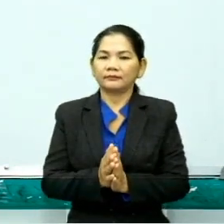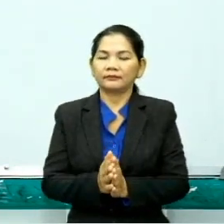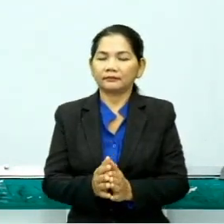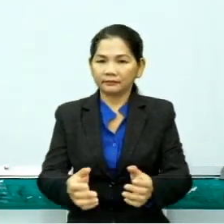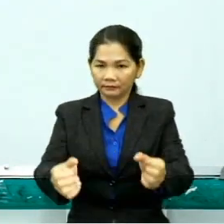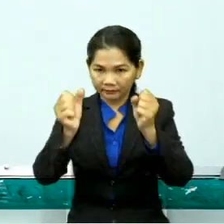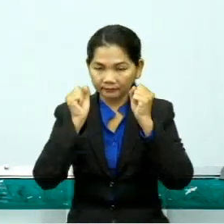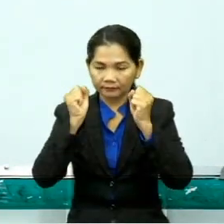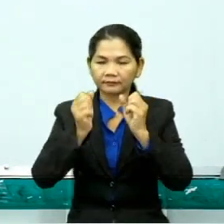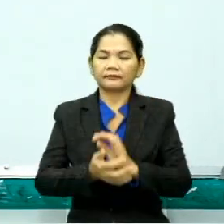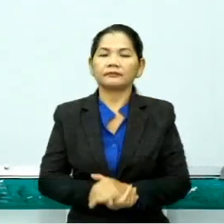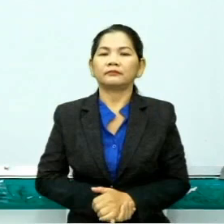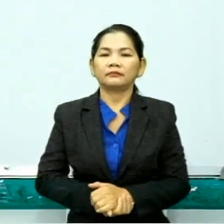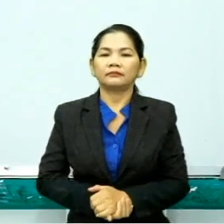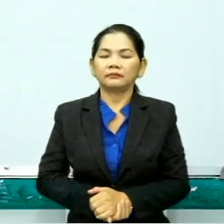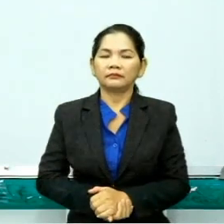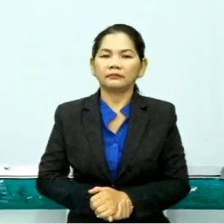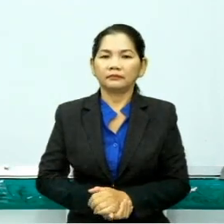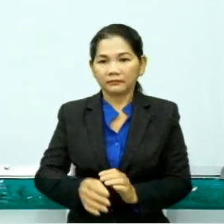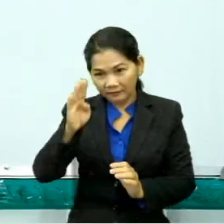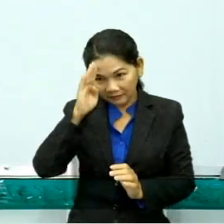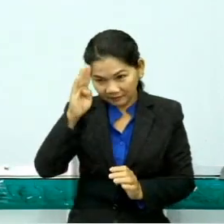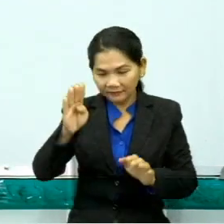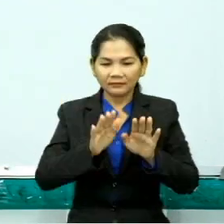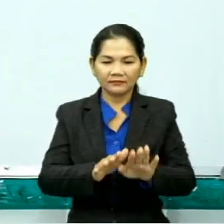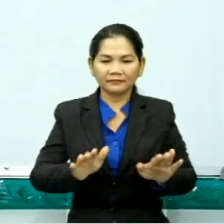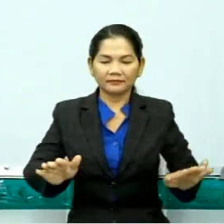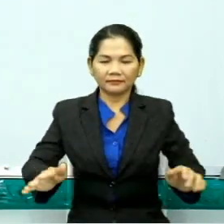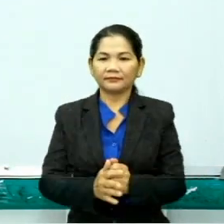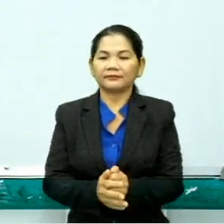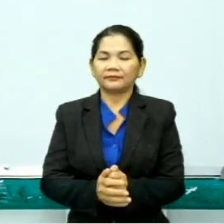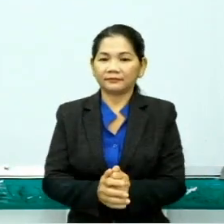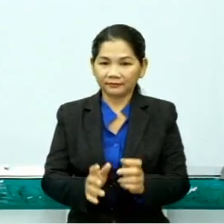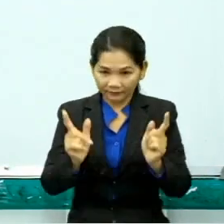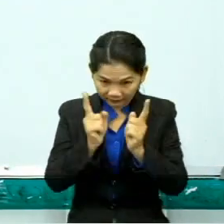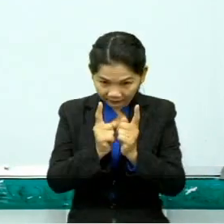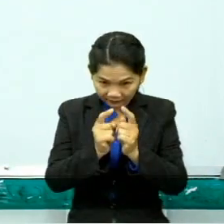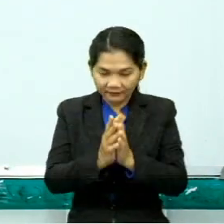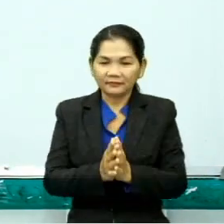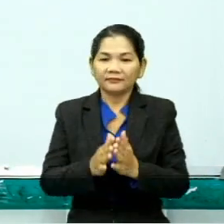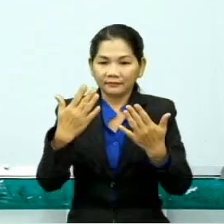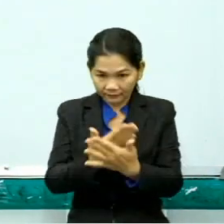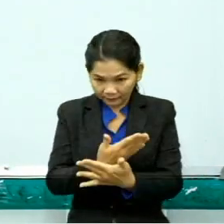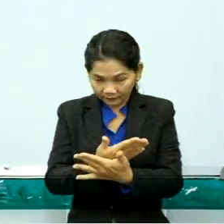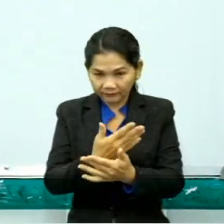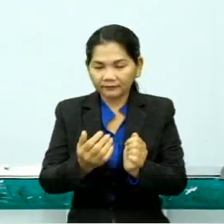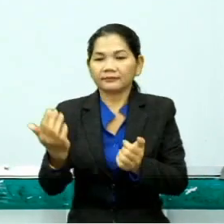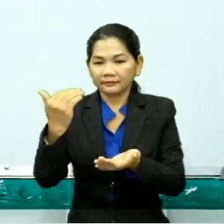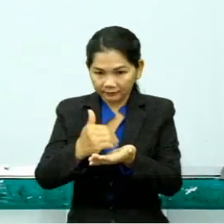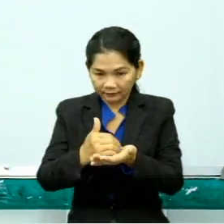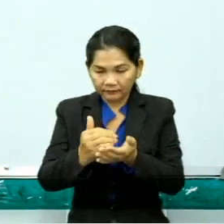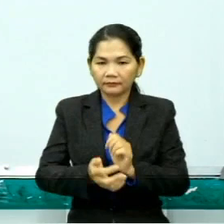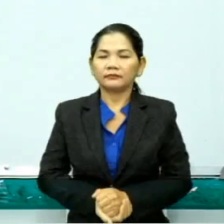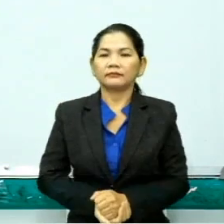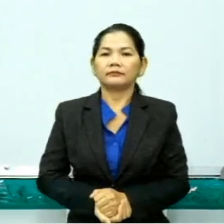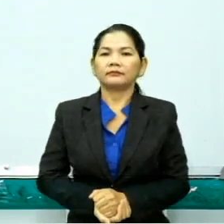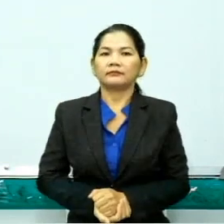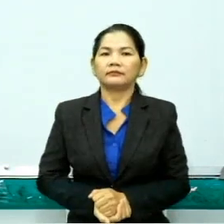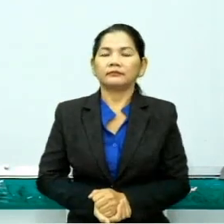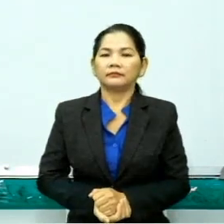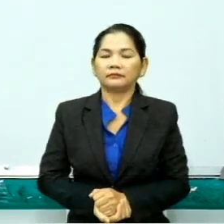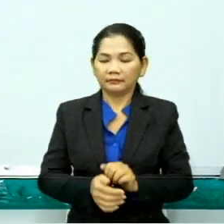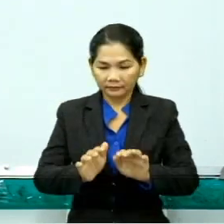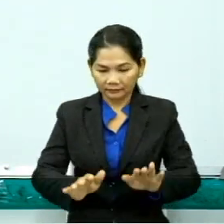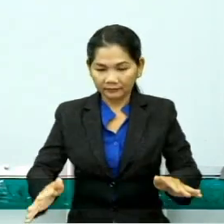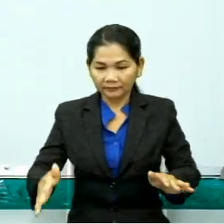liếp ý khai cầm bông chân nàng. Xua xa đấy con côn, thì ngày ní dân vơ một chụp khả nê xa chị thầm mây mà đoàn tiệt hai nà côn. Chà ta